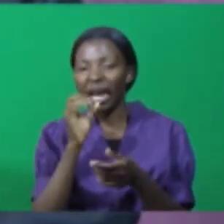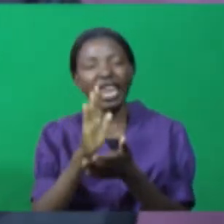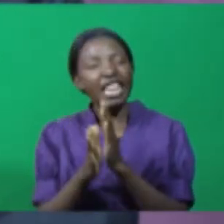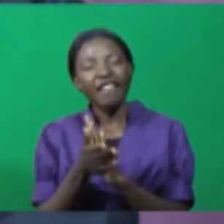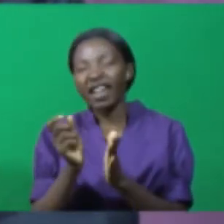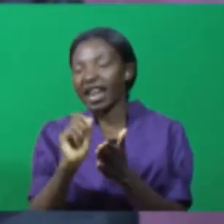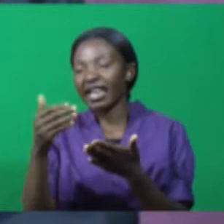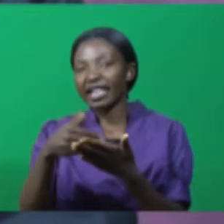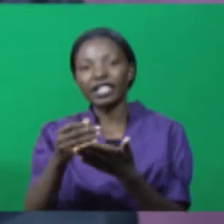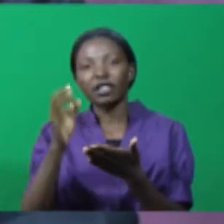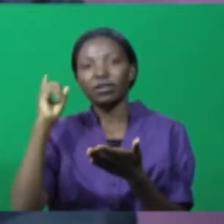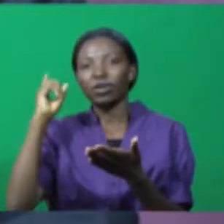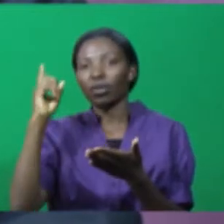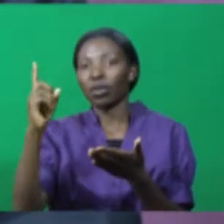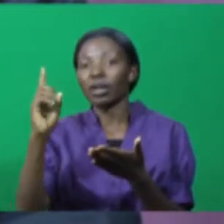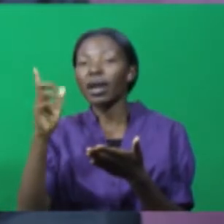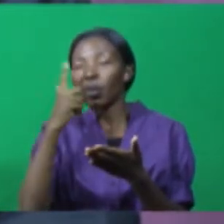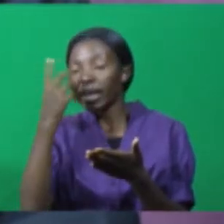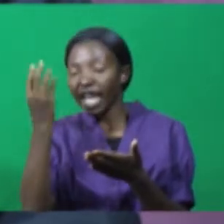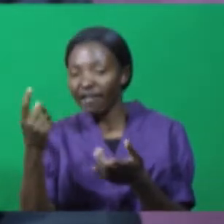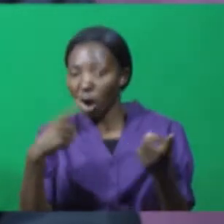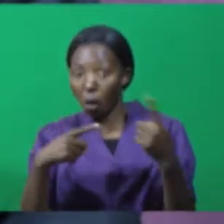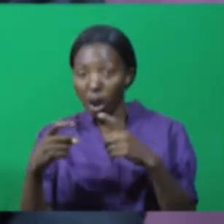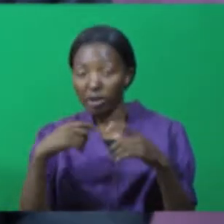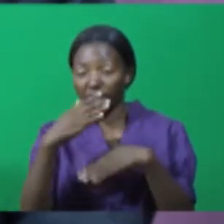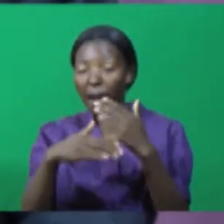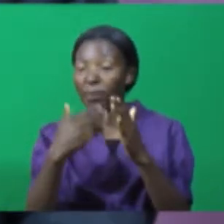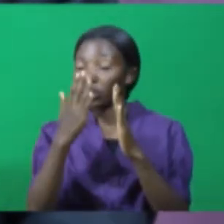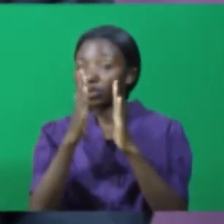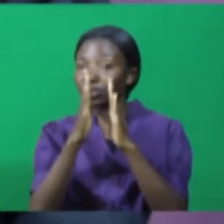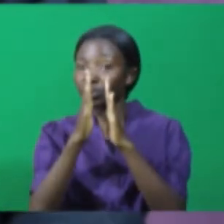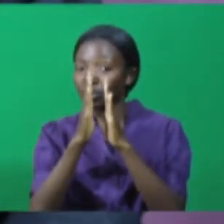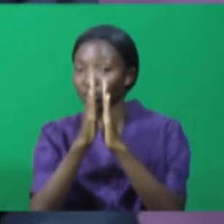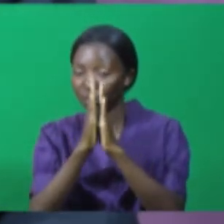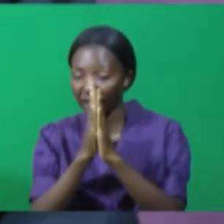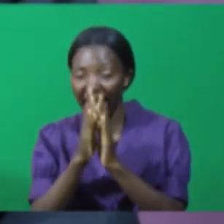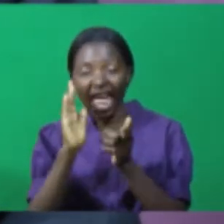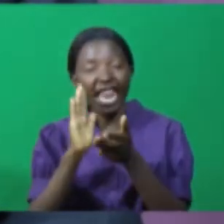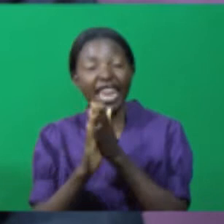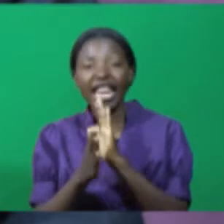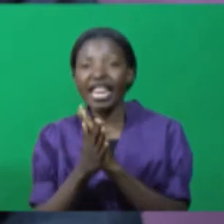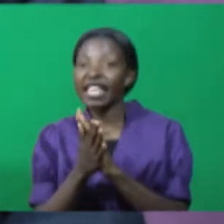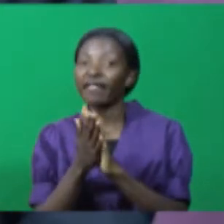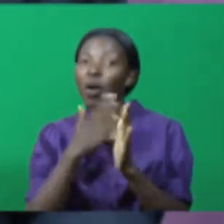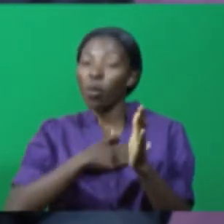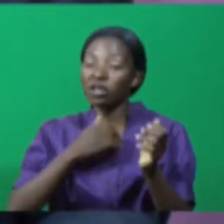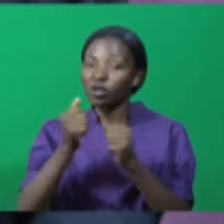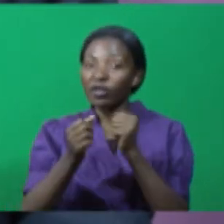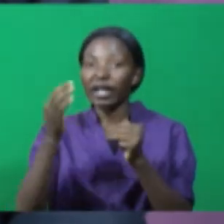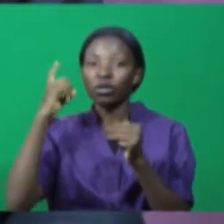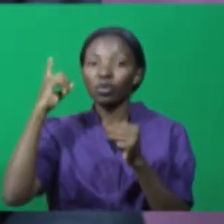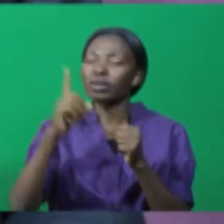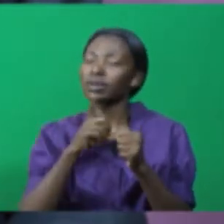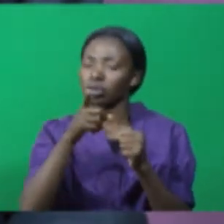Tinganetsane mudzimisha inzwai panyaya dzekunamata. Musakurumidze kukanda zuva ramwari zita ramwari. Kuti kuchechi koko